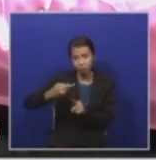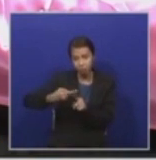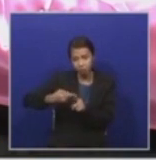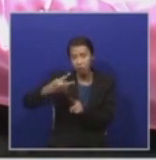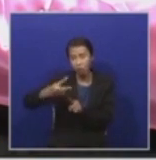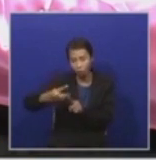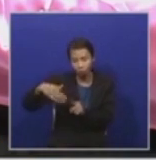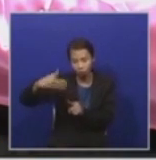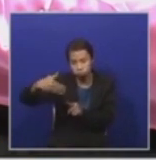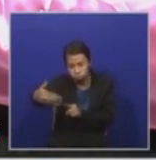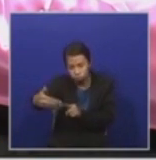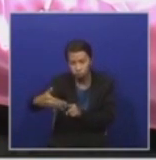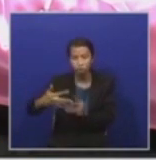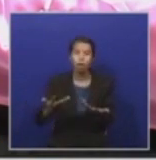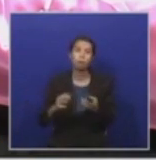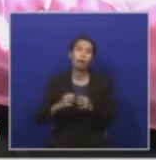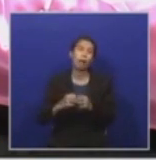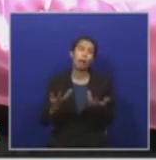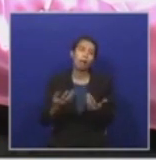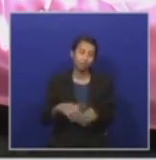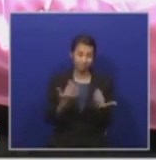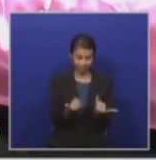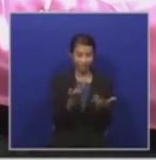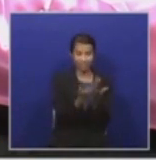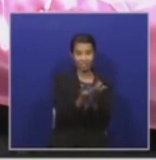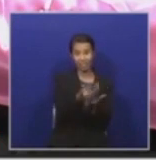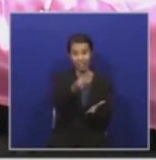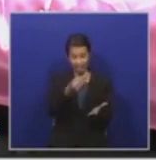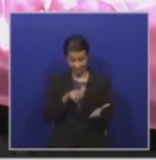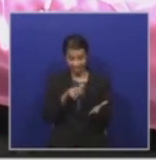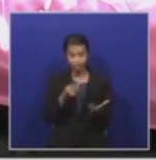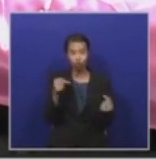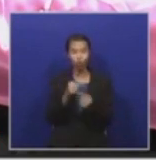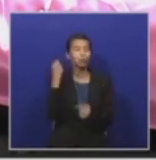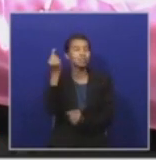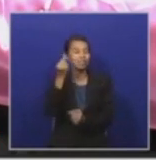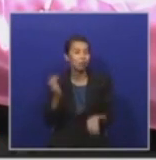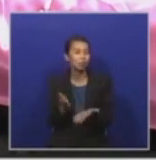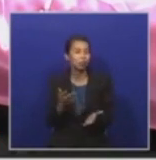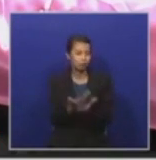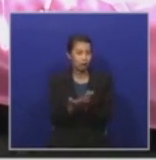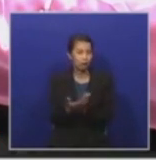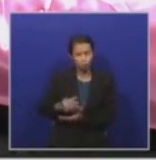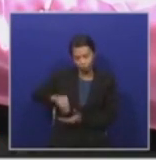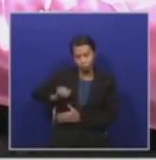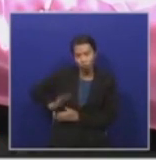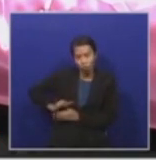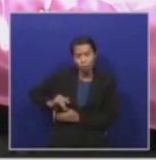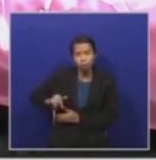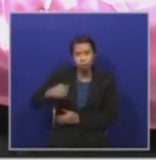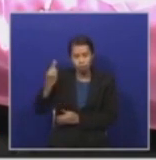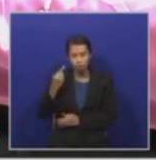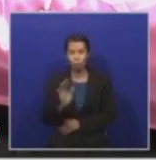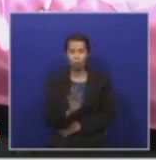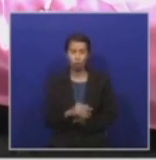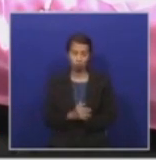ที่ยวปันสุขผมก็เก็บใส่กระเป๋าสิท่านประธานครับใครจะไปเที่ยวก็จะท่านทำแบบนี้สุดท้ายปล